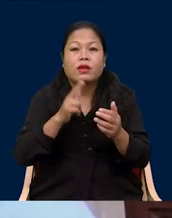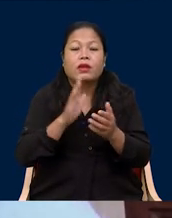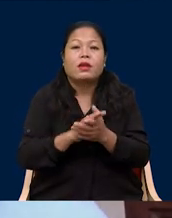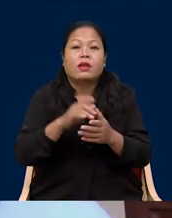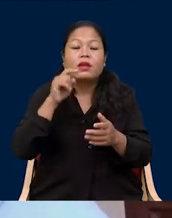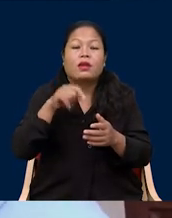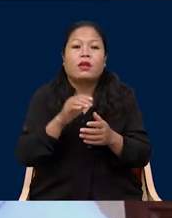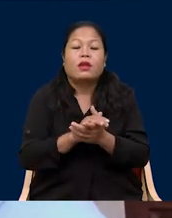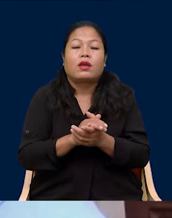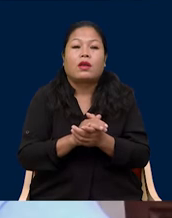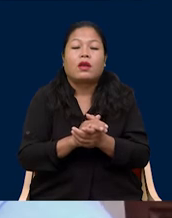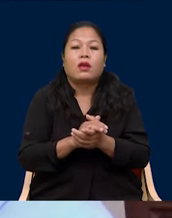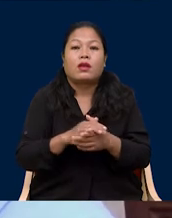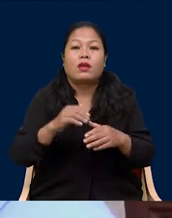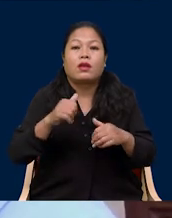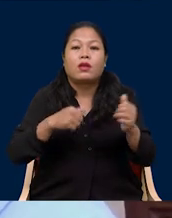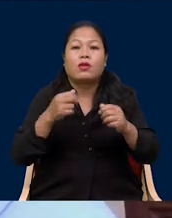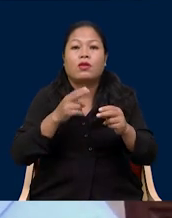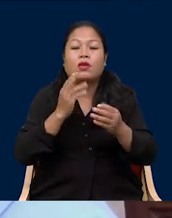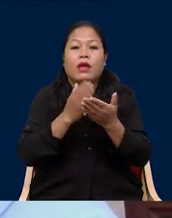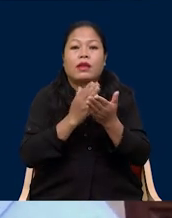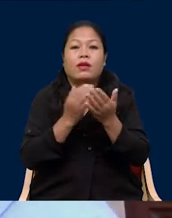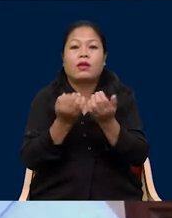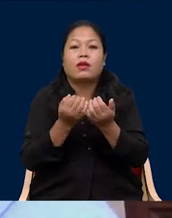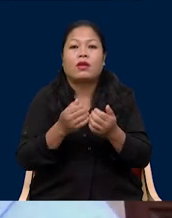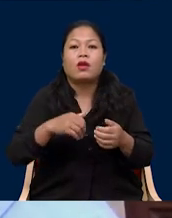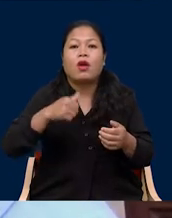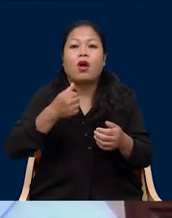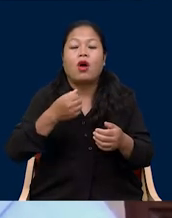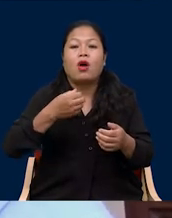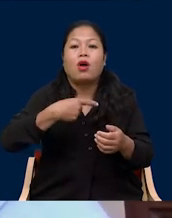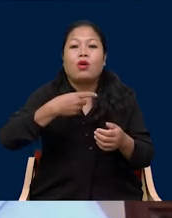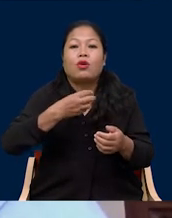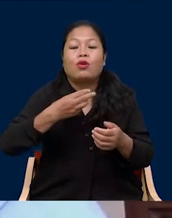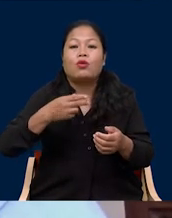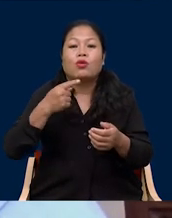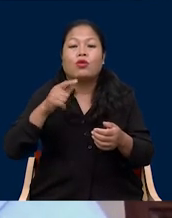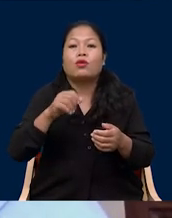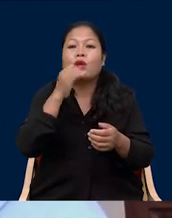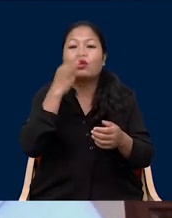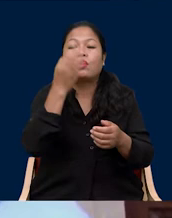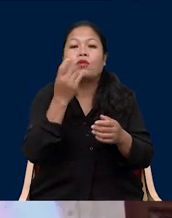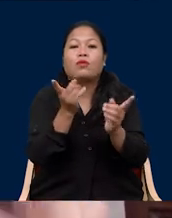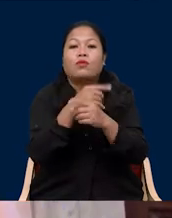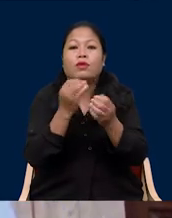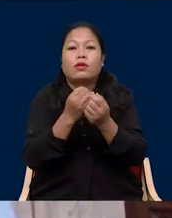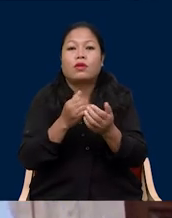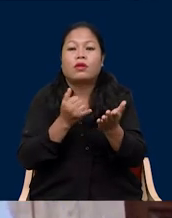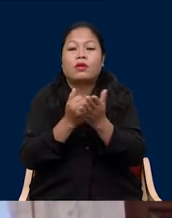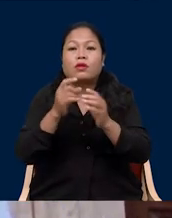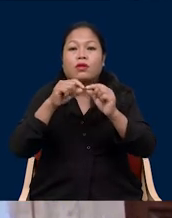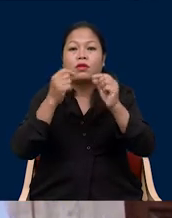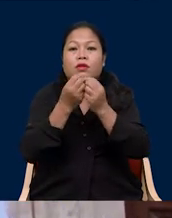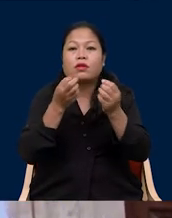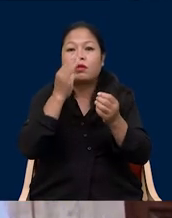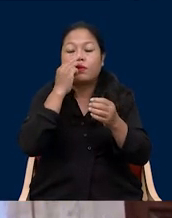मन लागेको थियो. हामीले चाहिँ एउटा एड्याप्टेसन अथवा अनुकूलनको प्रोग्रामहरू चाहिँ हामीले गरेको थियौँ. अनुकूलन प्रोग्राममा चाहिँ के भने जलवायु परिवर्तनले गर्दाखेरि